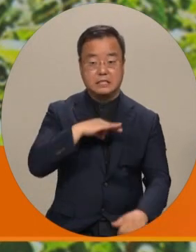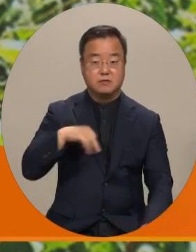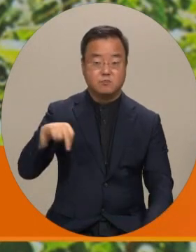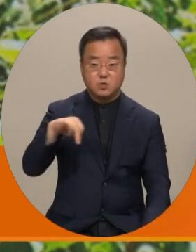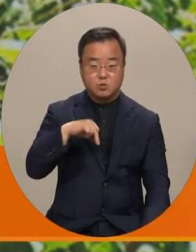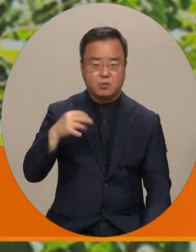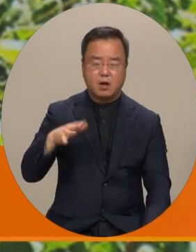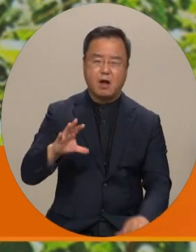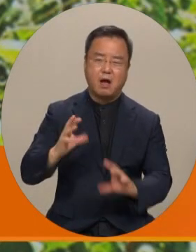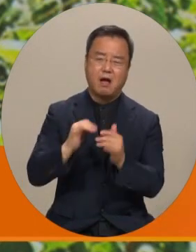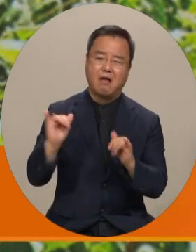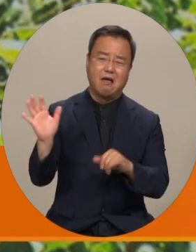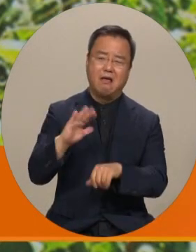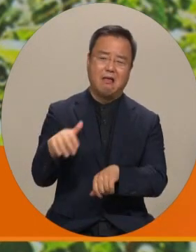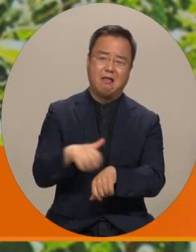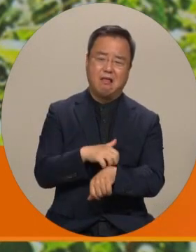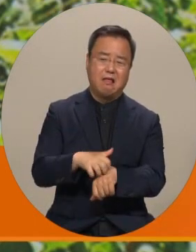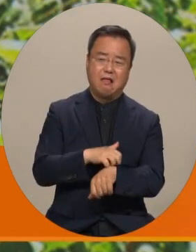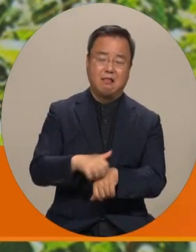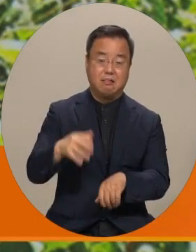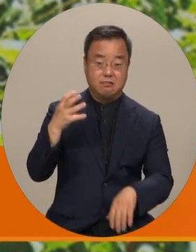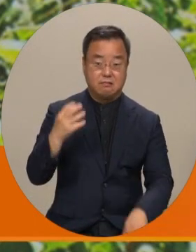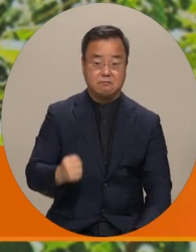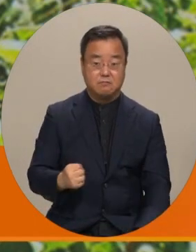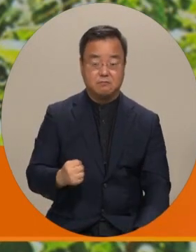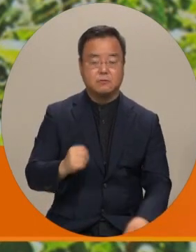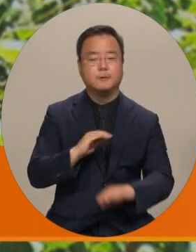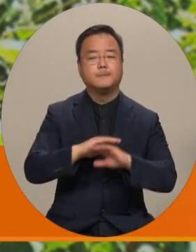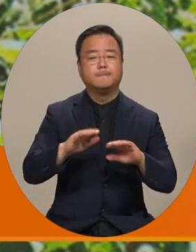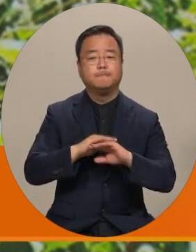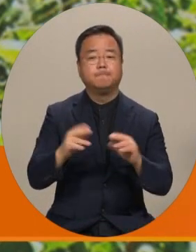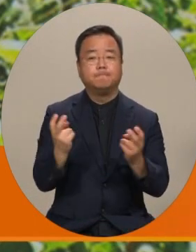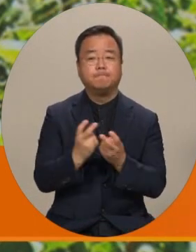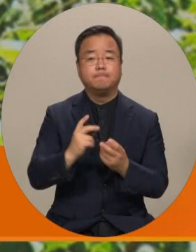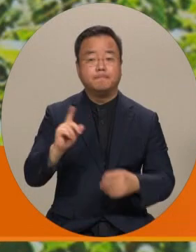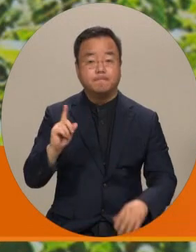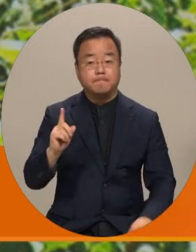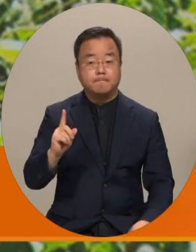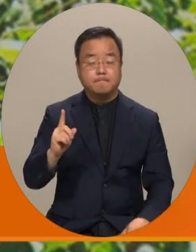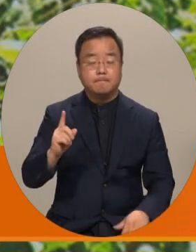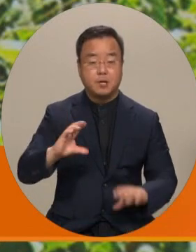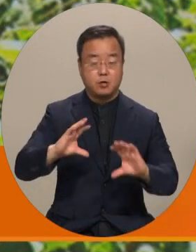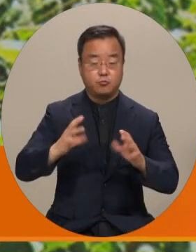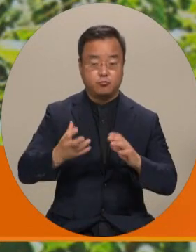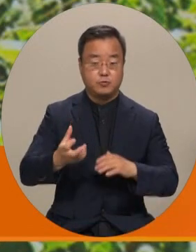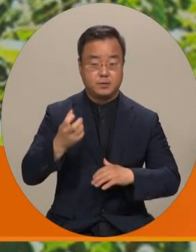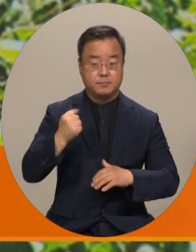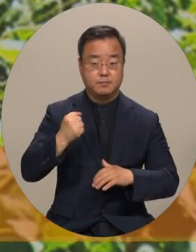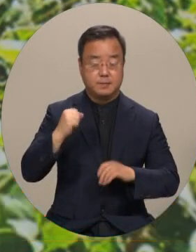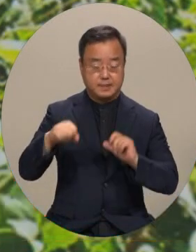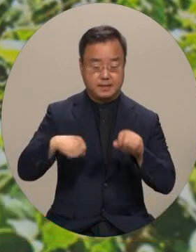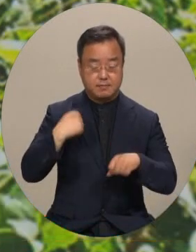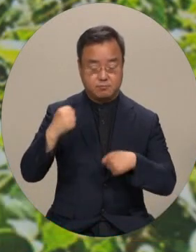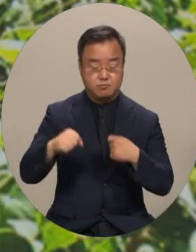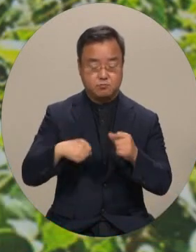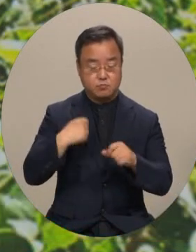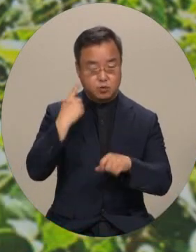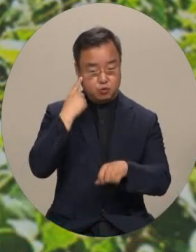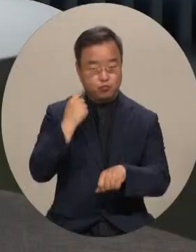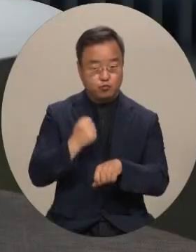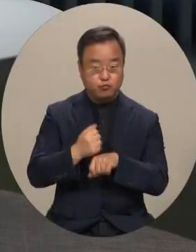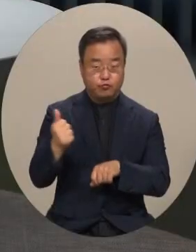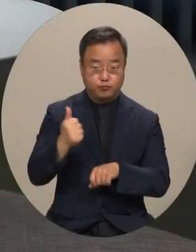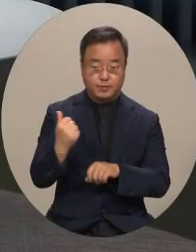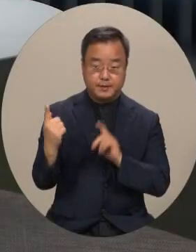신고도 따르고 있는데요 어떻게 대응하면 좋을지 국립 생물자원관 박선재 연구관과 이야기 나눠봅니다